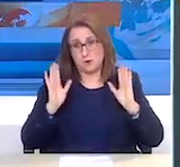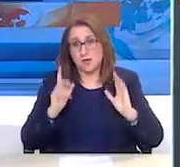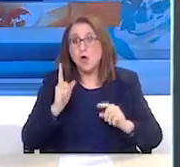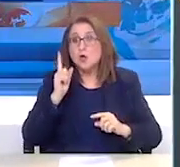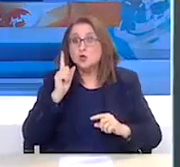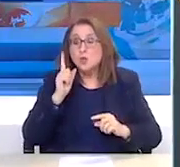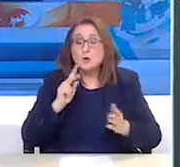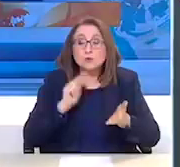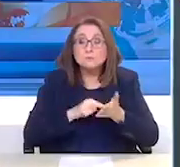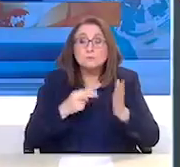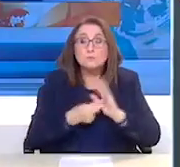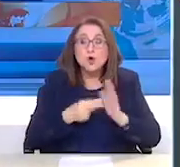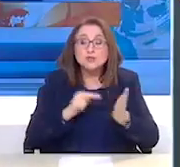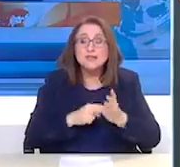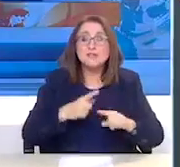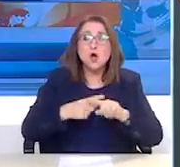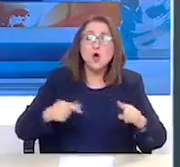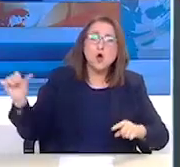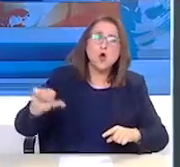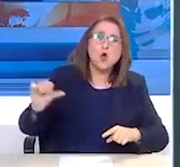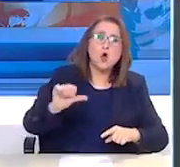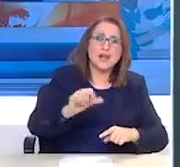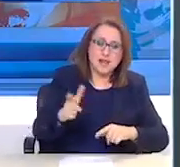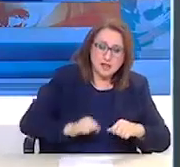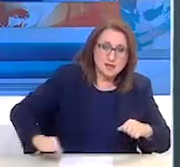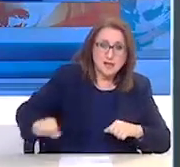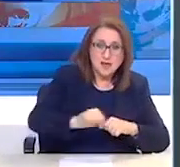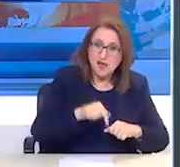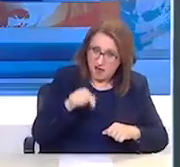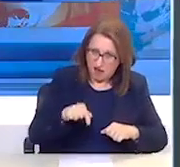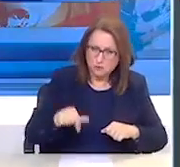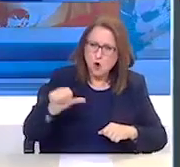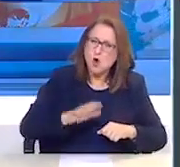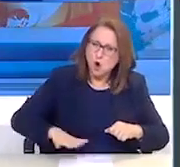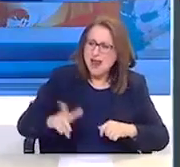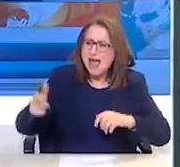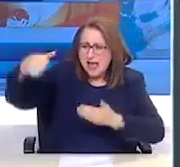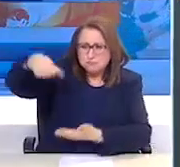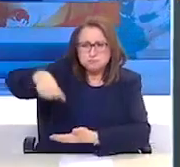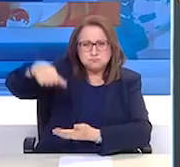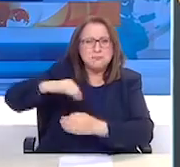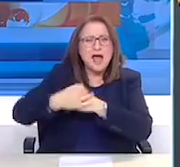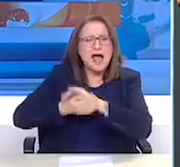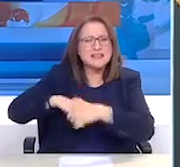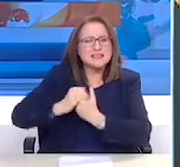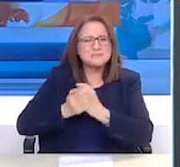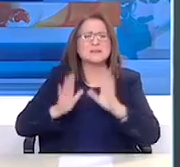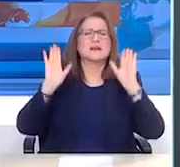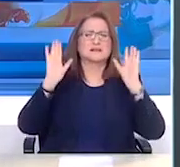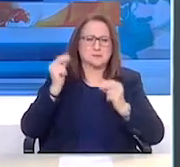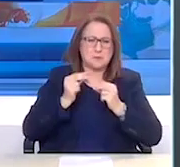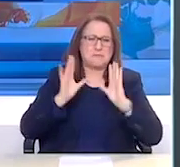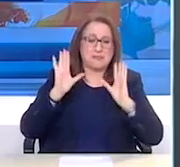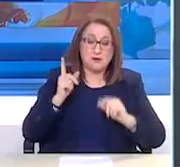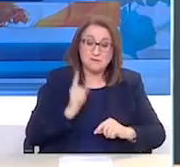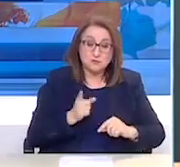η χρήση ψαρέωσης της χλωρίνης όταν καθαρίζουμε επιφάνειες. Εκεί θα χρειάζεται πραγματικά μια προσοχή για να αερίζεται καλά ο χώρος.